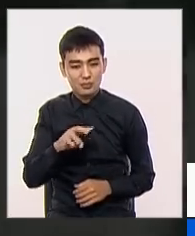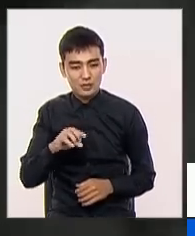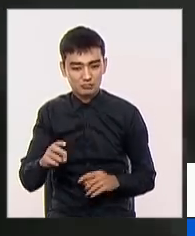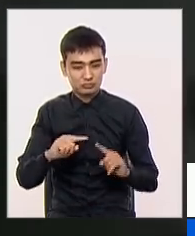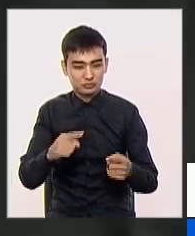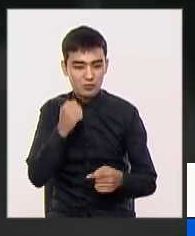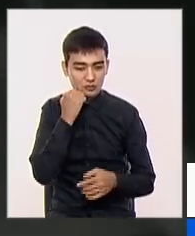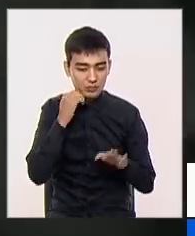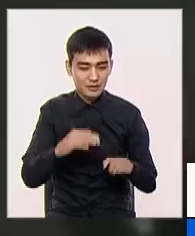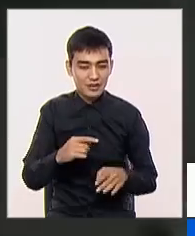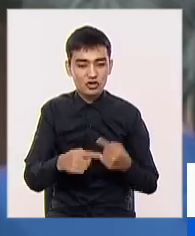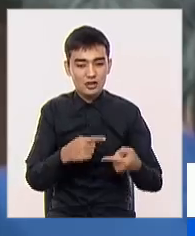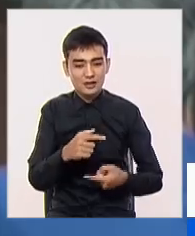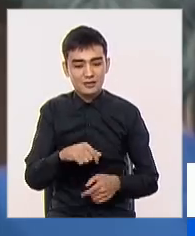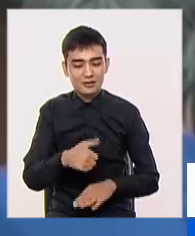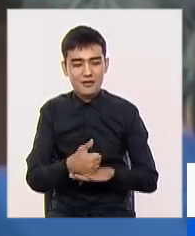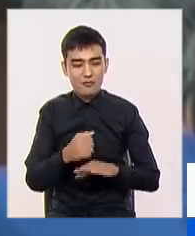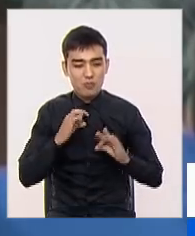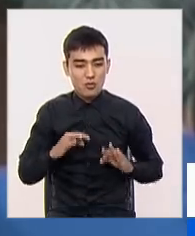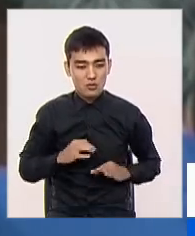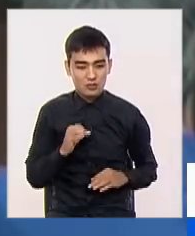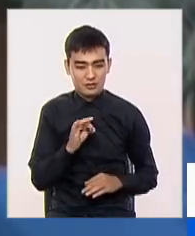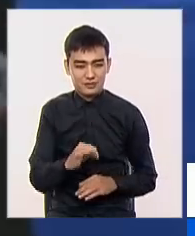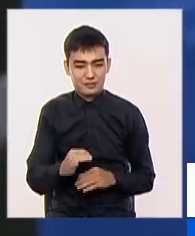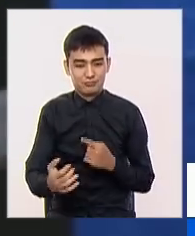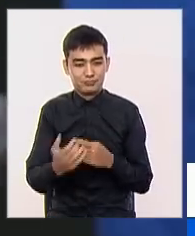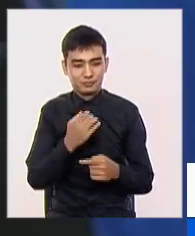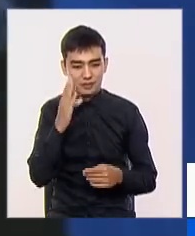Москве, ожидает, пока через Генпрокуратуру поступит ходатайство об